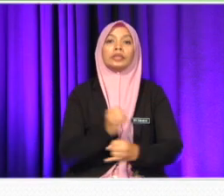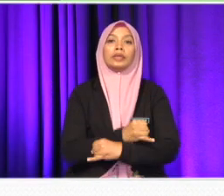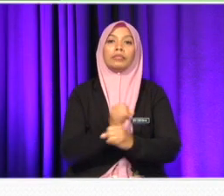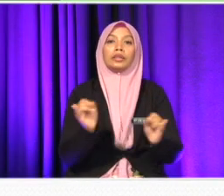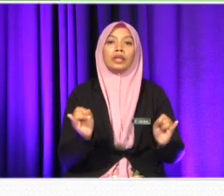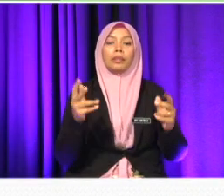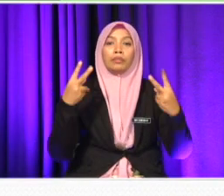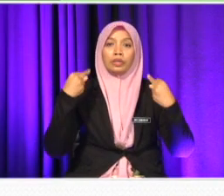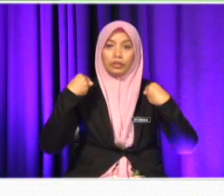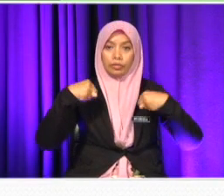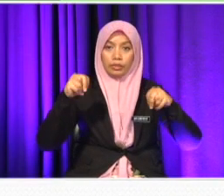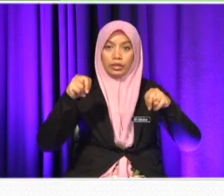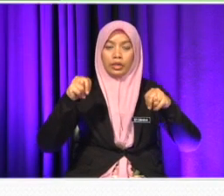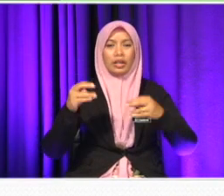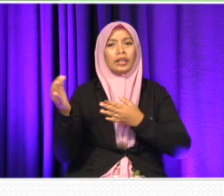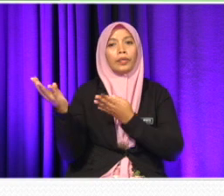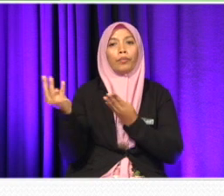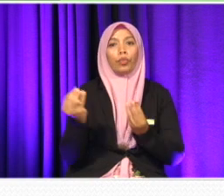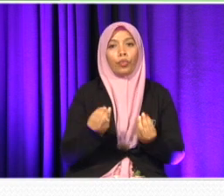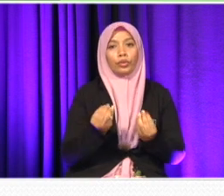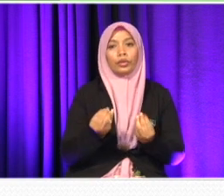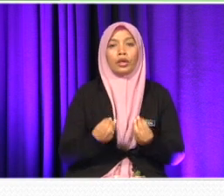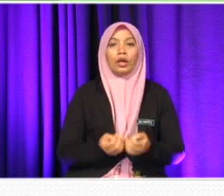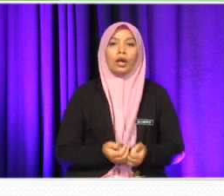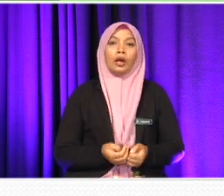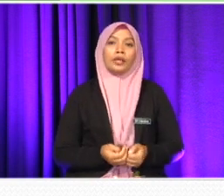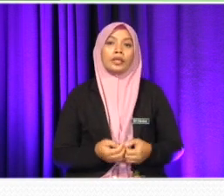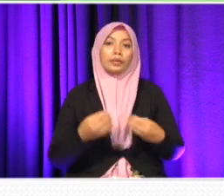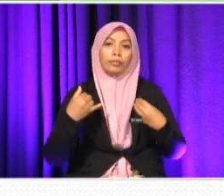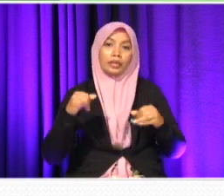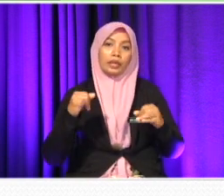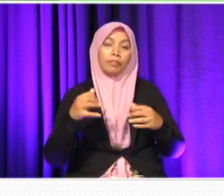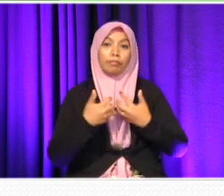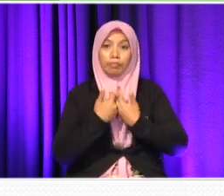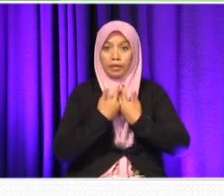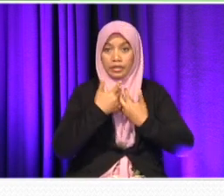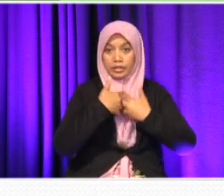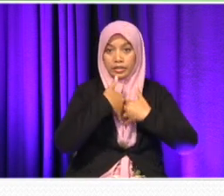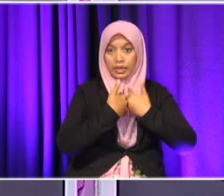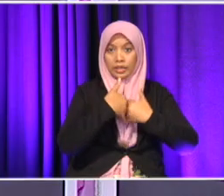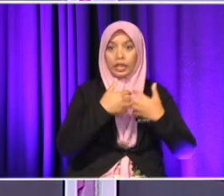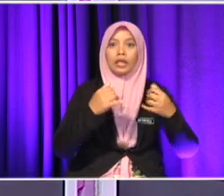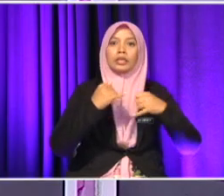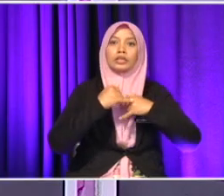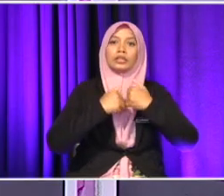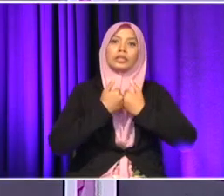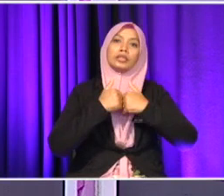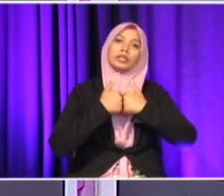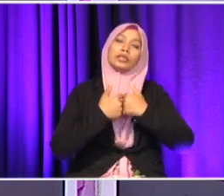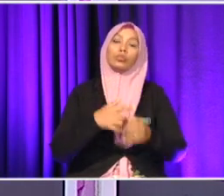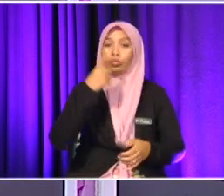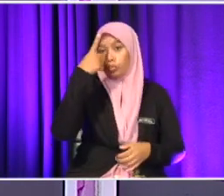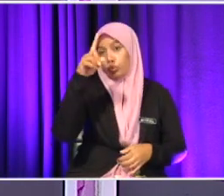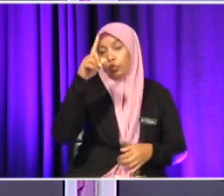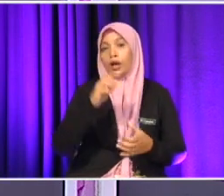daripada jabatan keuangan untuk membeli bahan mentah meseh dan genre untuk melakukan produk yang baru Jadi ini tidak